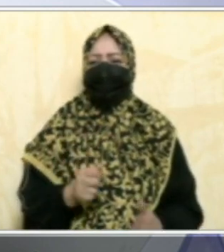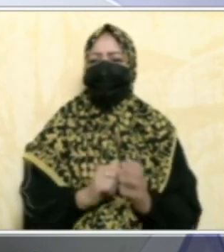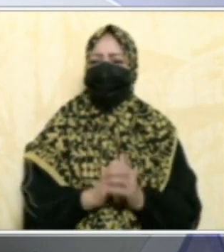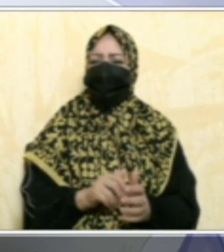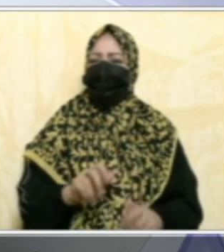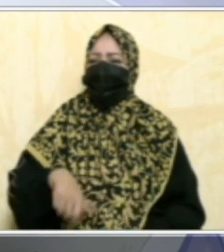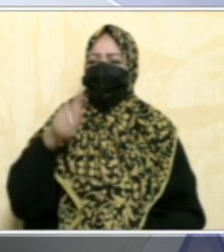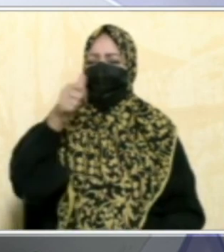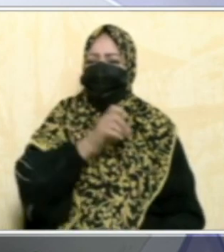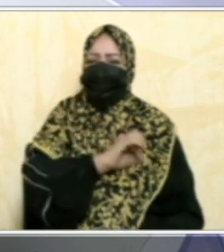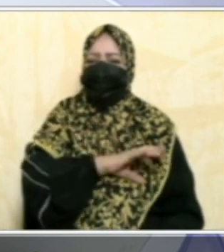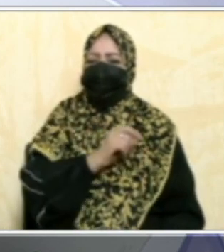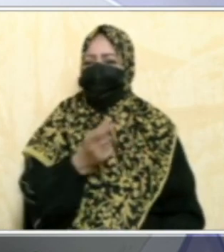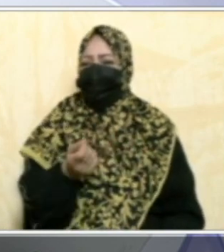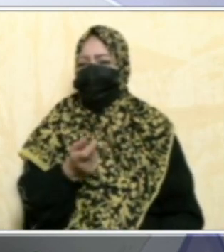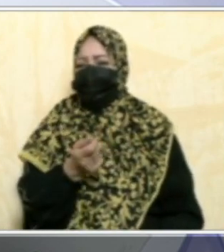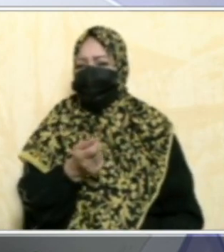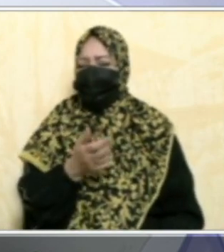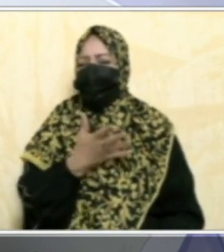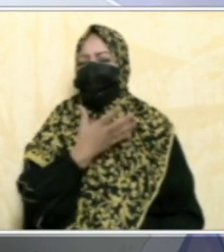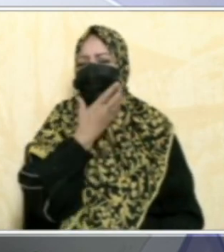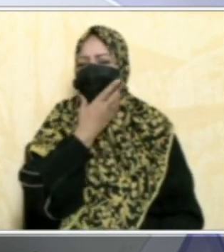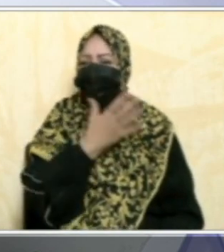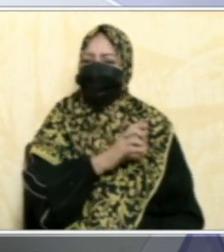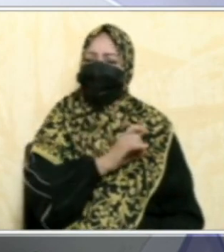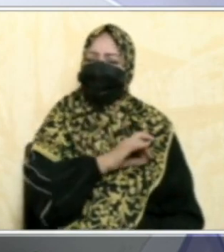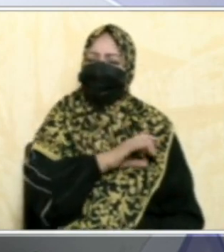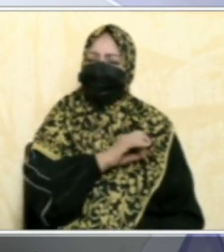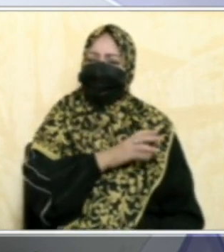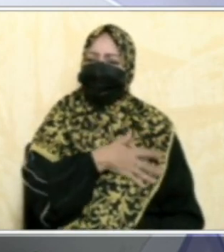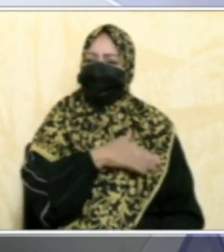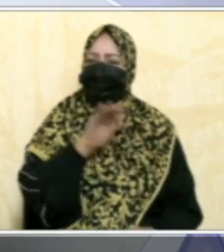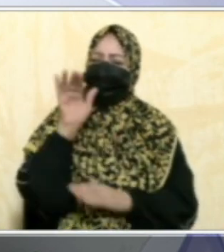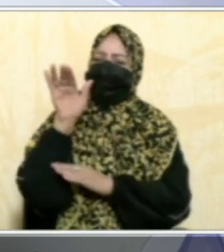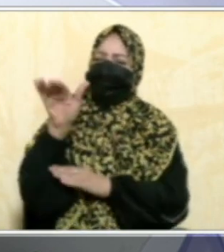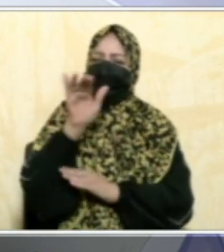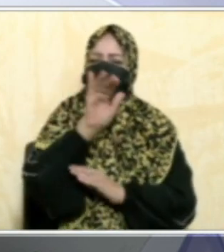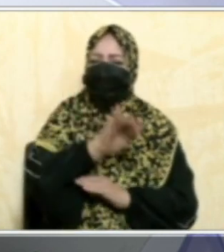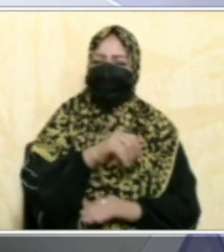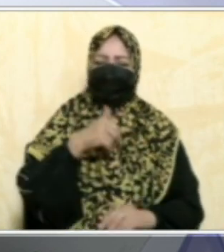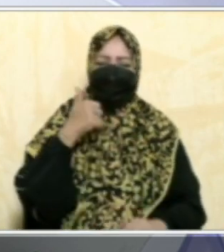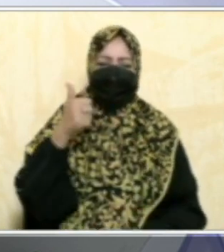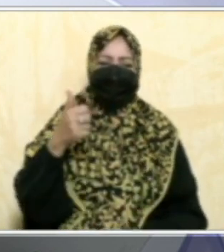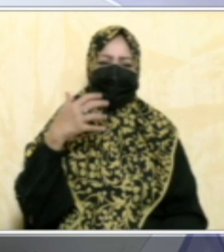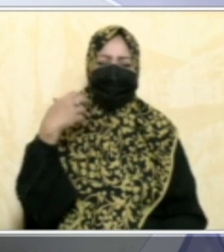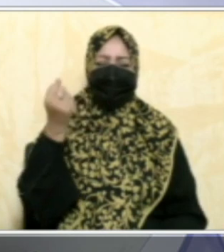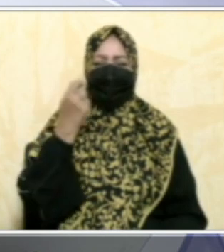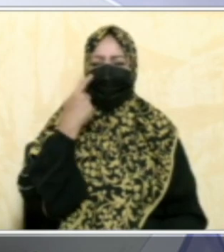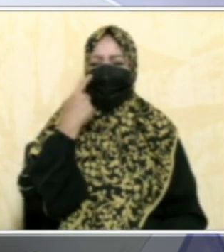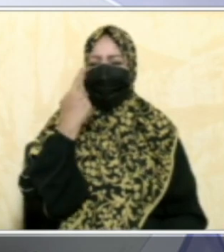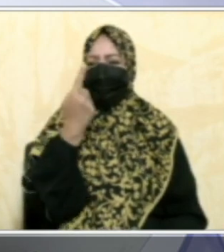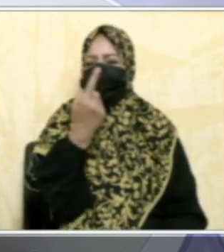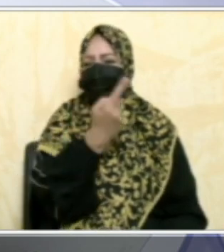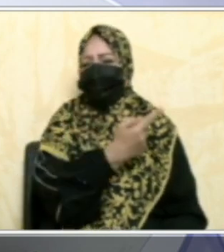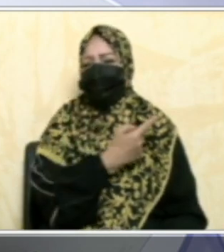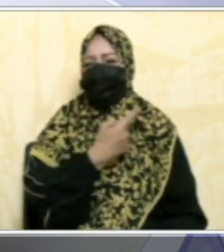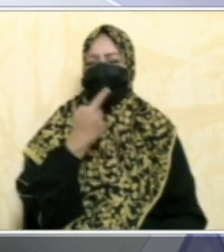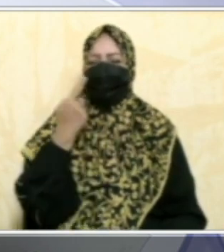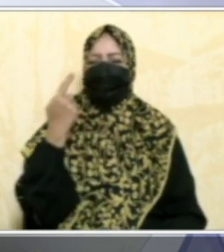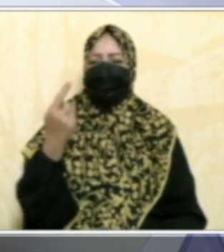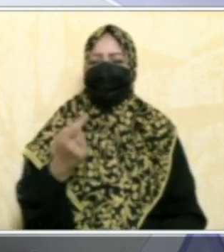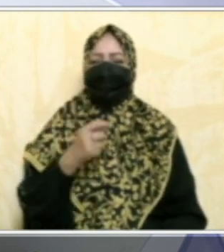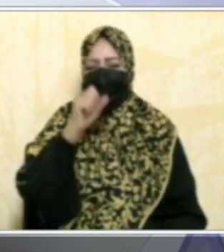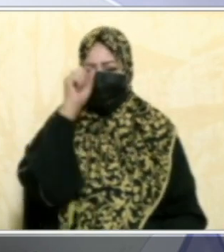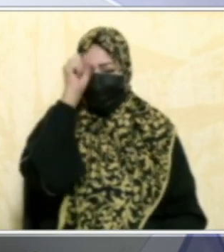يفرح بهذا الأمر ويعد ذلك مصلحة، يشوف فيه مصلحة ويريد أن يحج. لكن يعني